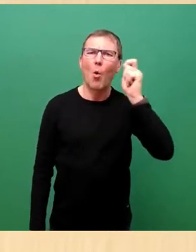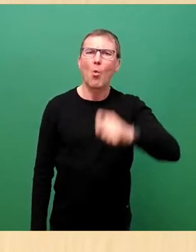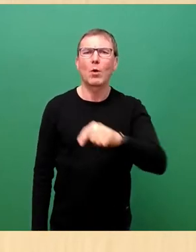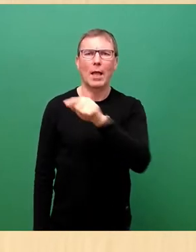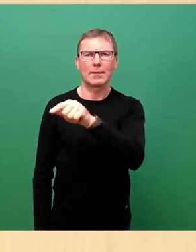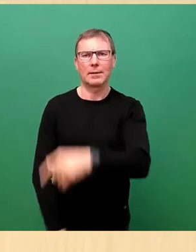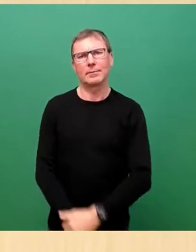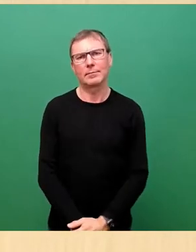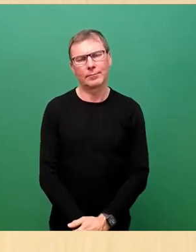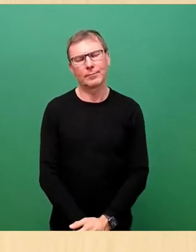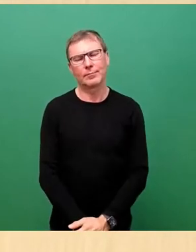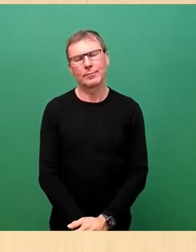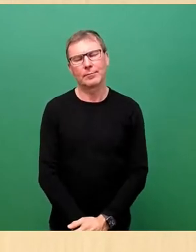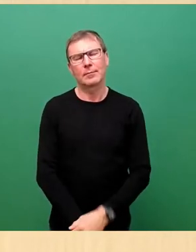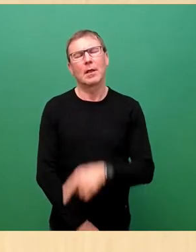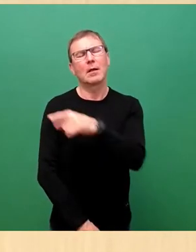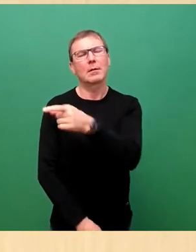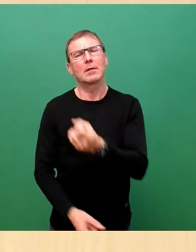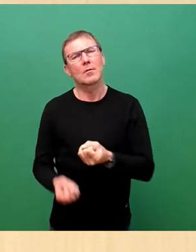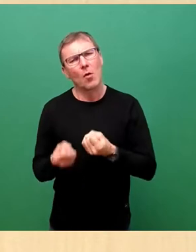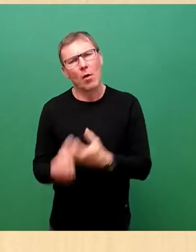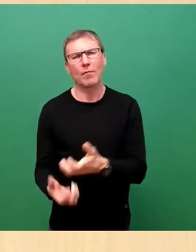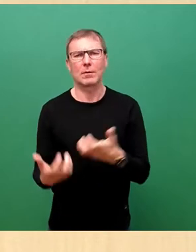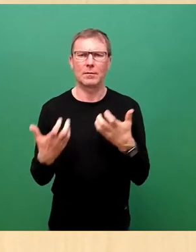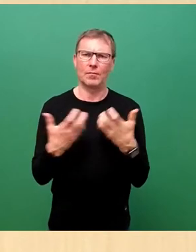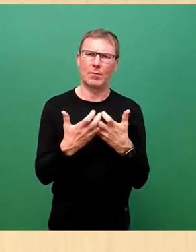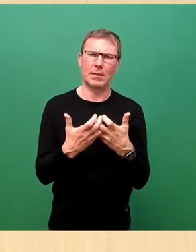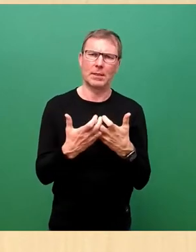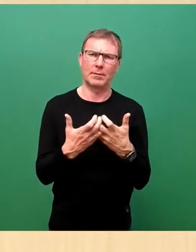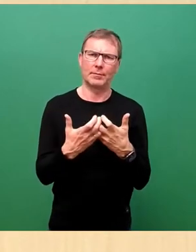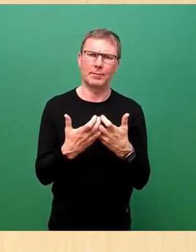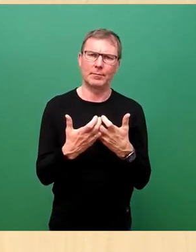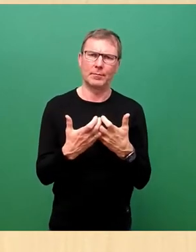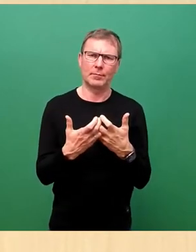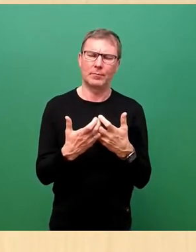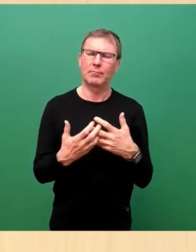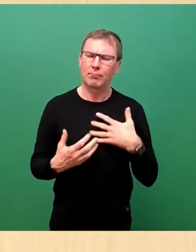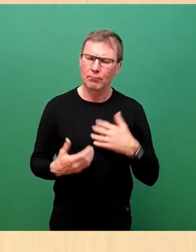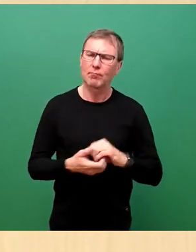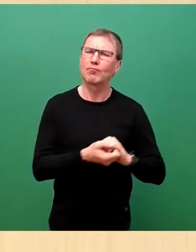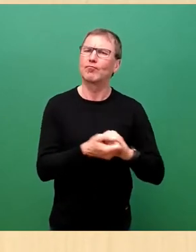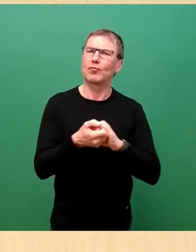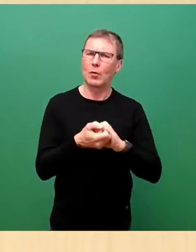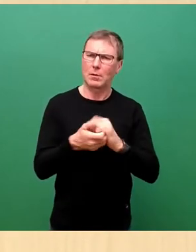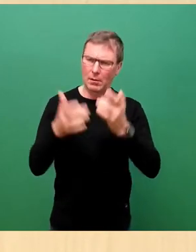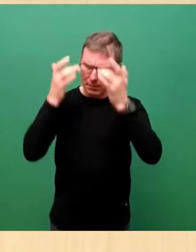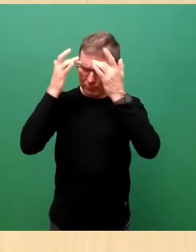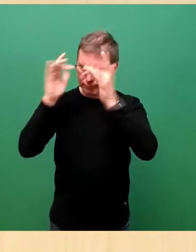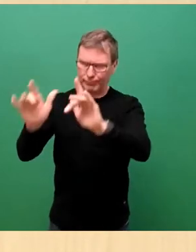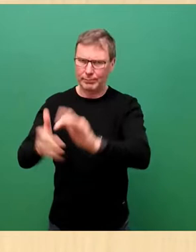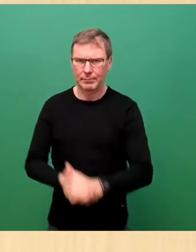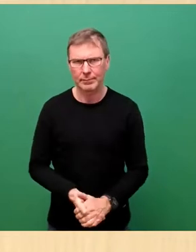Ihnen, den Opfern dieses Krieges, gilt unsere Solidarität. Es